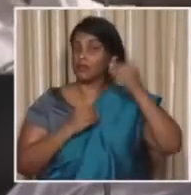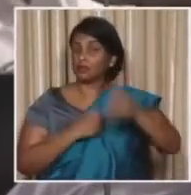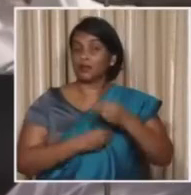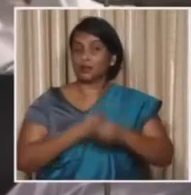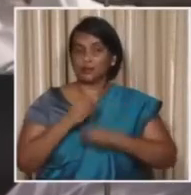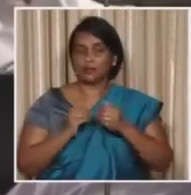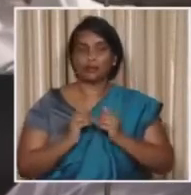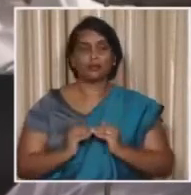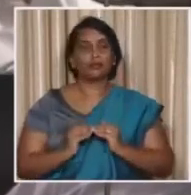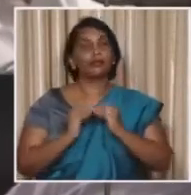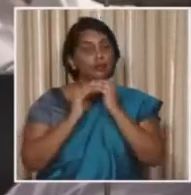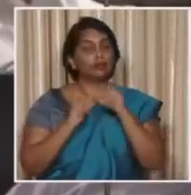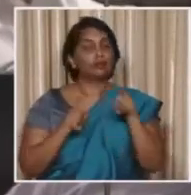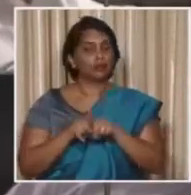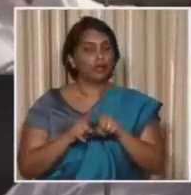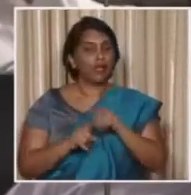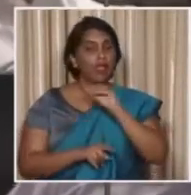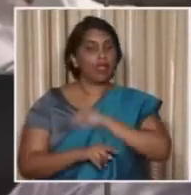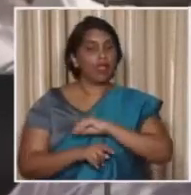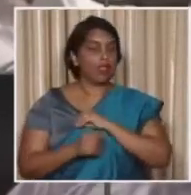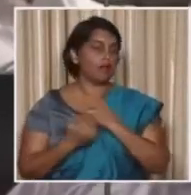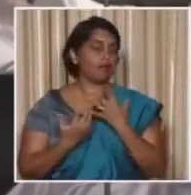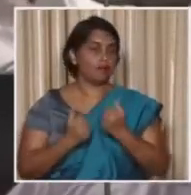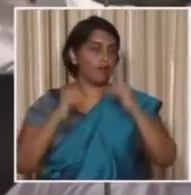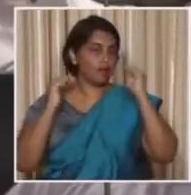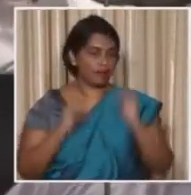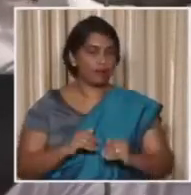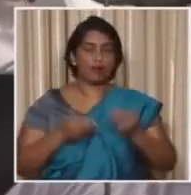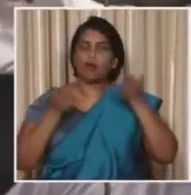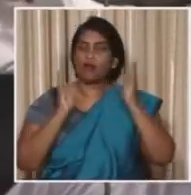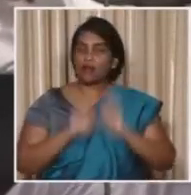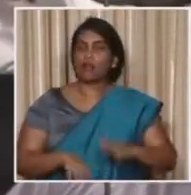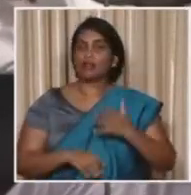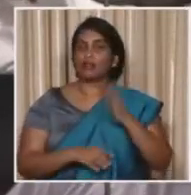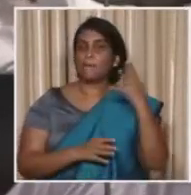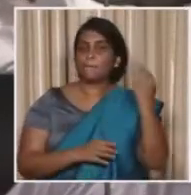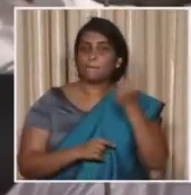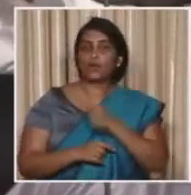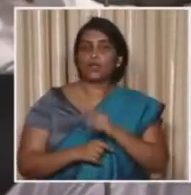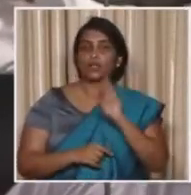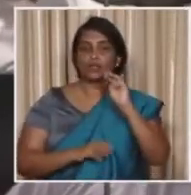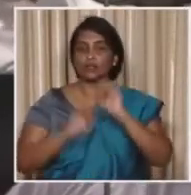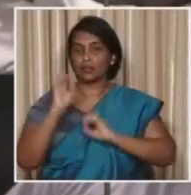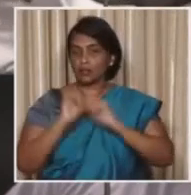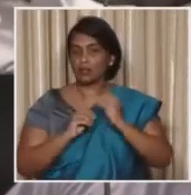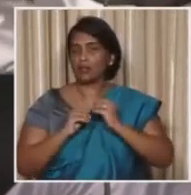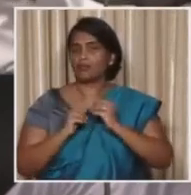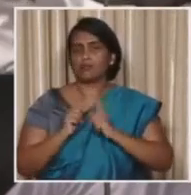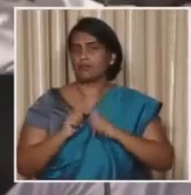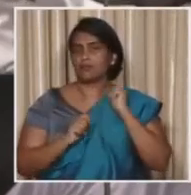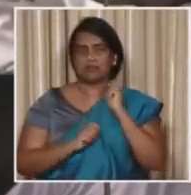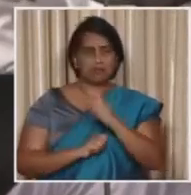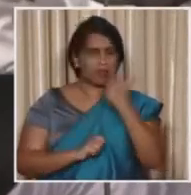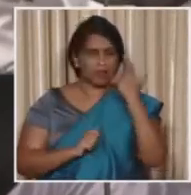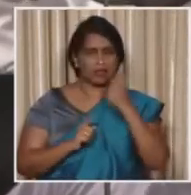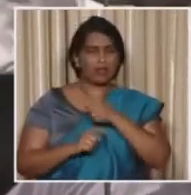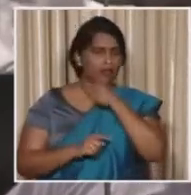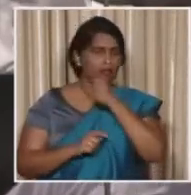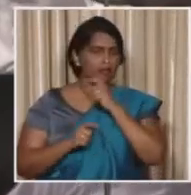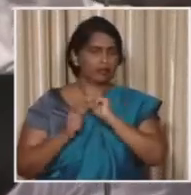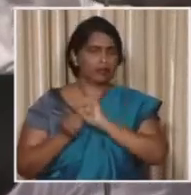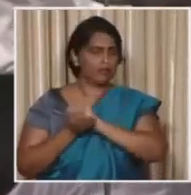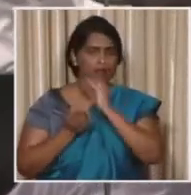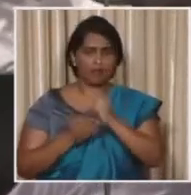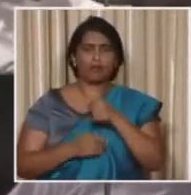බඩපත් කළා. ඊට අමතරව තියෙන ප්‍රතිලාභත් අඩු කරගන්න. අවසාන ප්‍රතිඵල වෙන්නේ මොකද්ද? 130 බදු ගෙවන්න බෑ මේ කිසිම විශ්‍රාමික